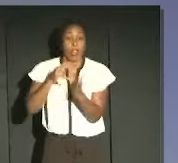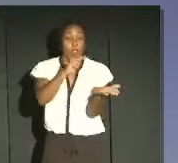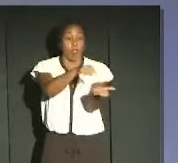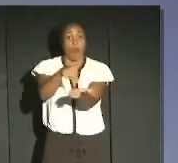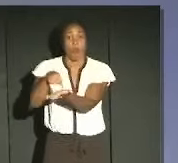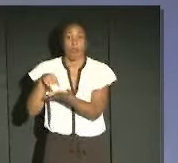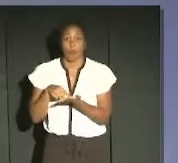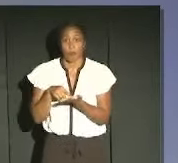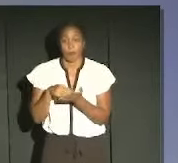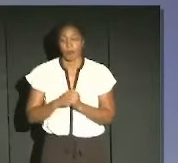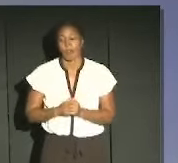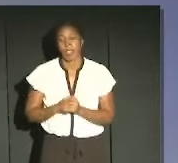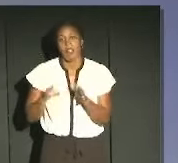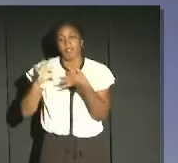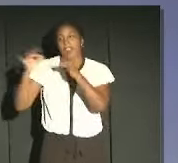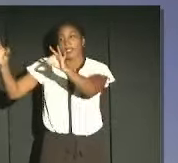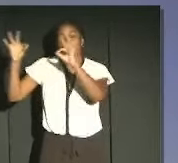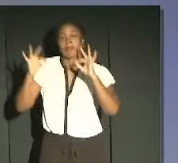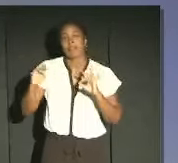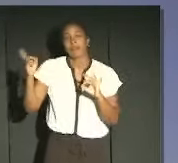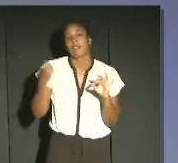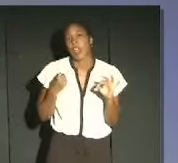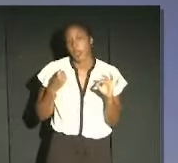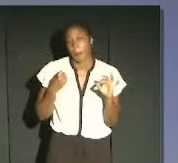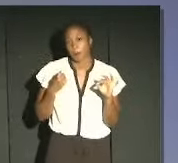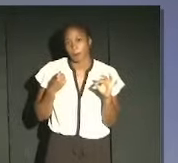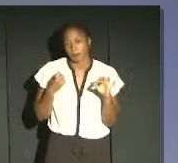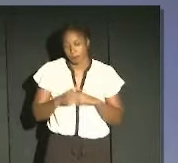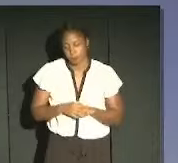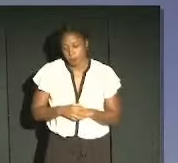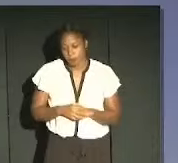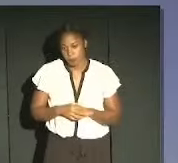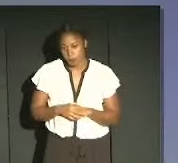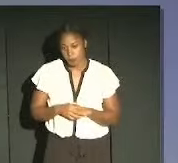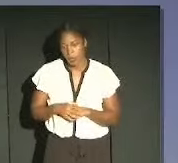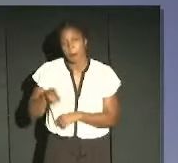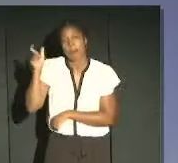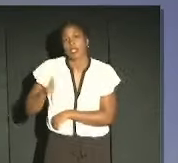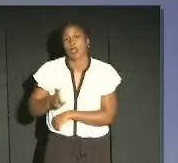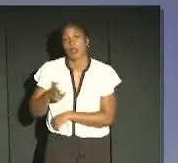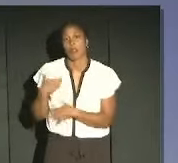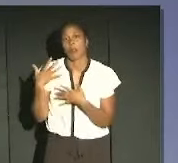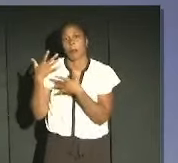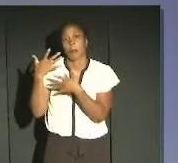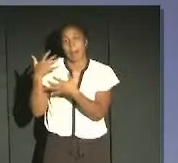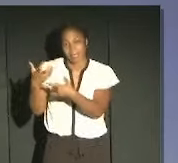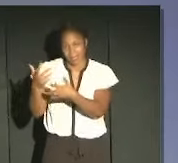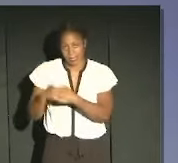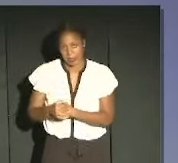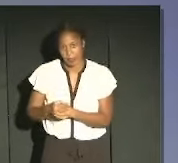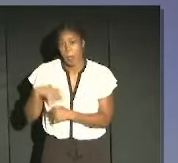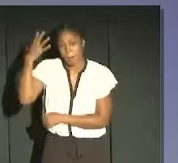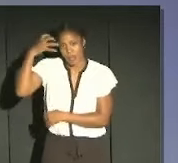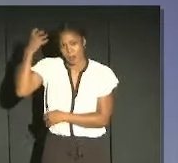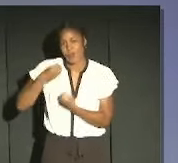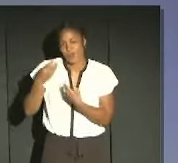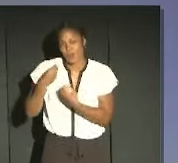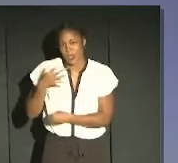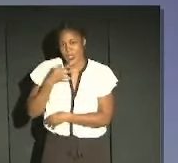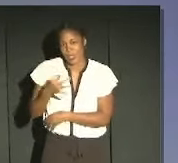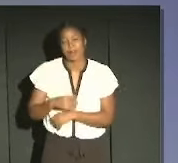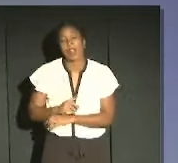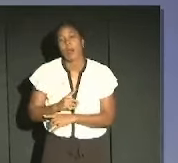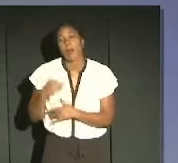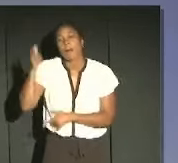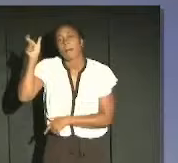et un poète un écrivain martiniqué que cite très souvent Jean-Luc Mélenchon qui est évidemment Édouard Glissant vous l'avez